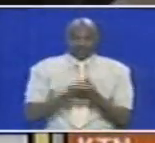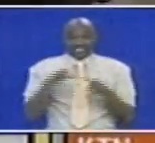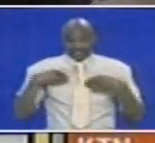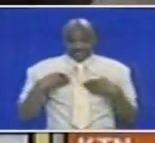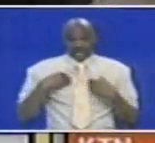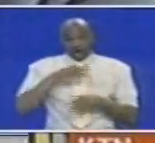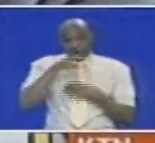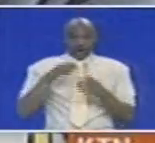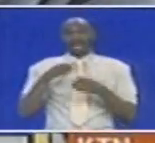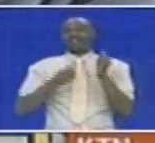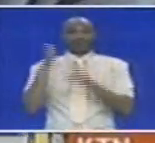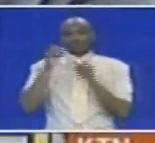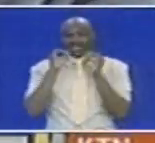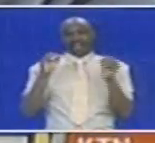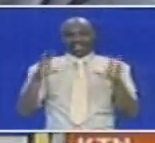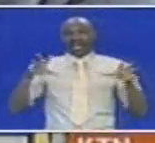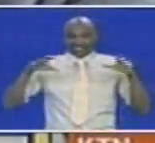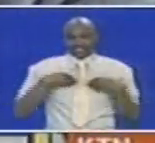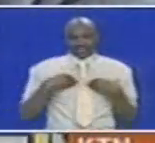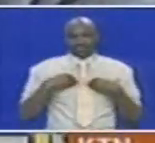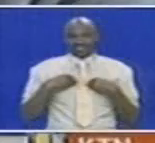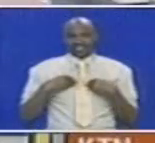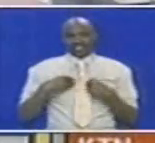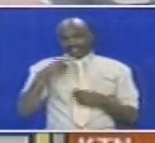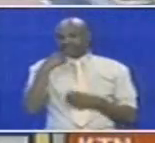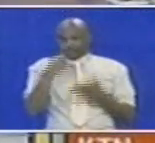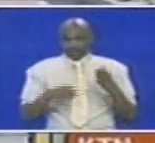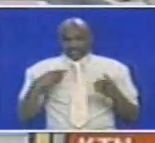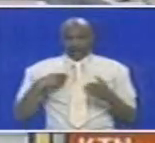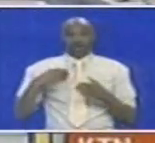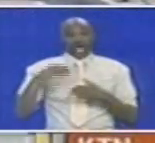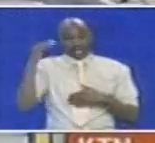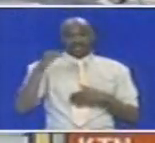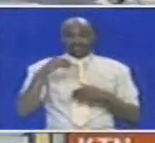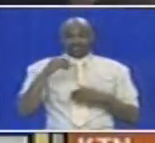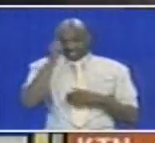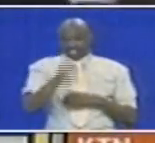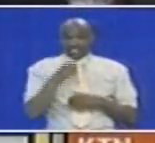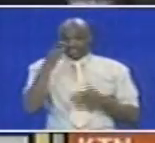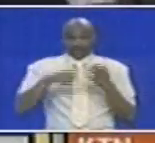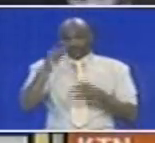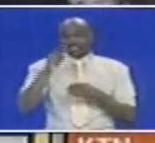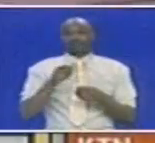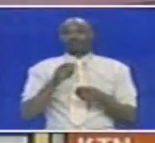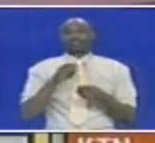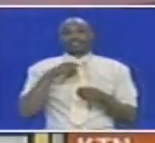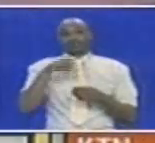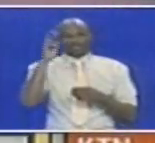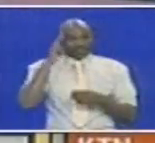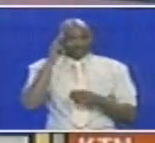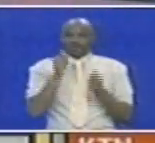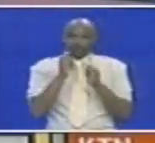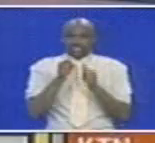yeyote aliyepinga mashtaka waliosomewa na karani wa mahakama, na hakimu mkuu Ilbroda Juma aliwapa fursa ya kujitetea. Wote